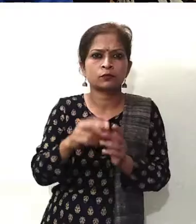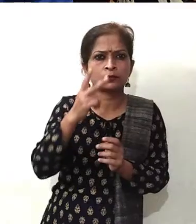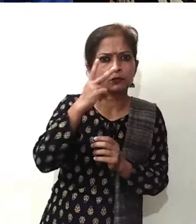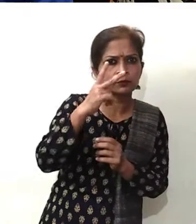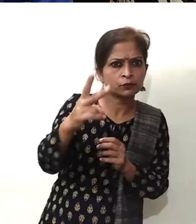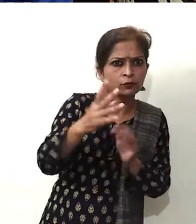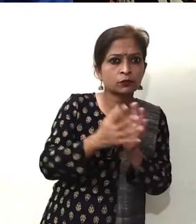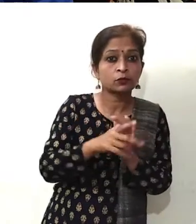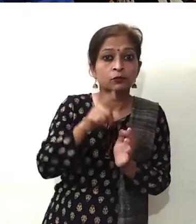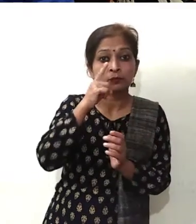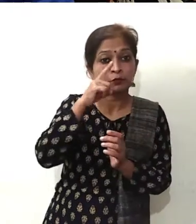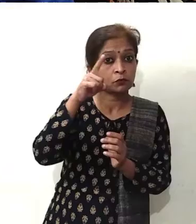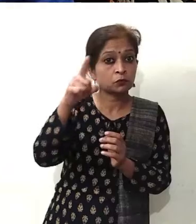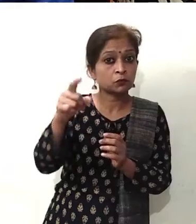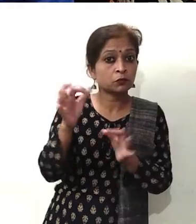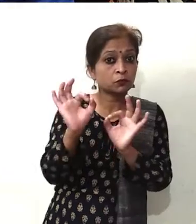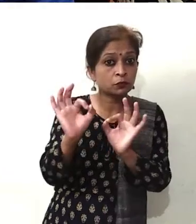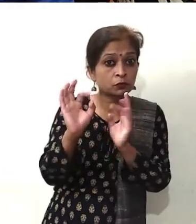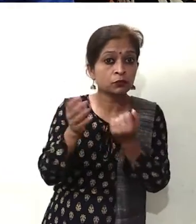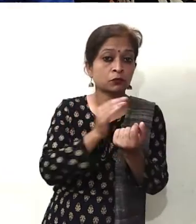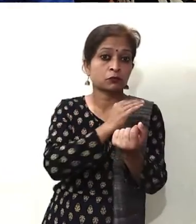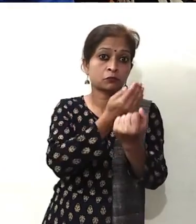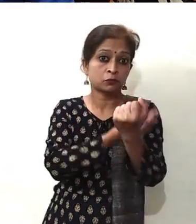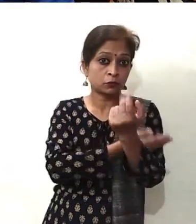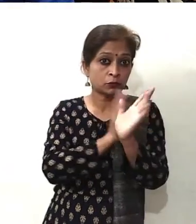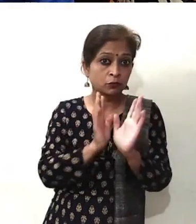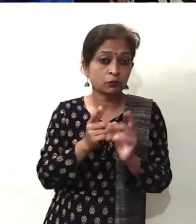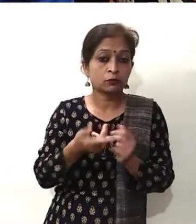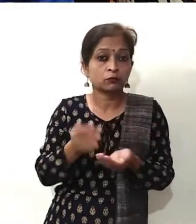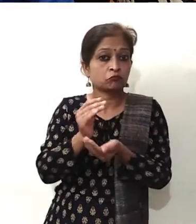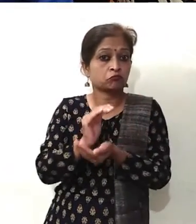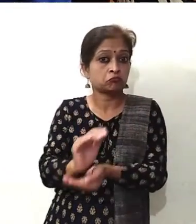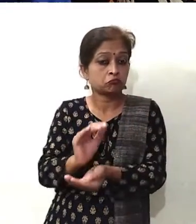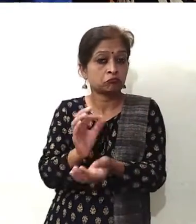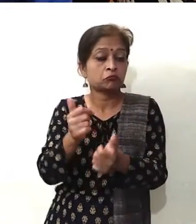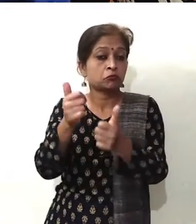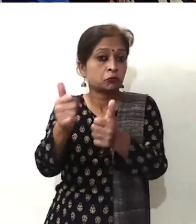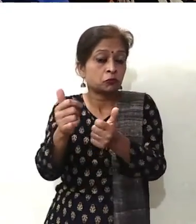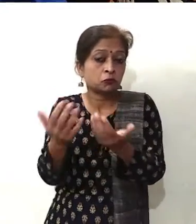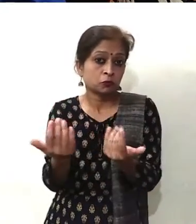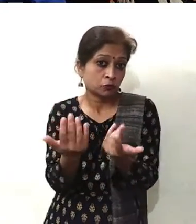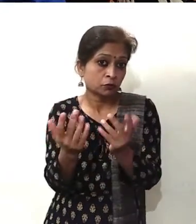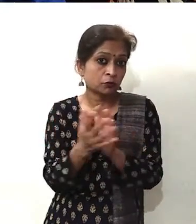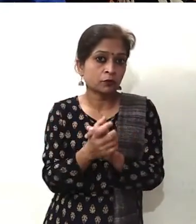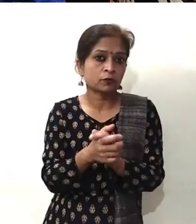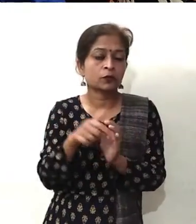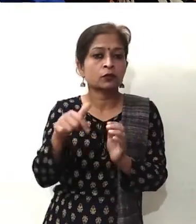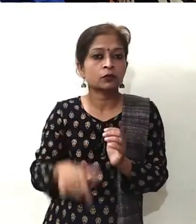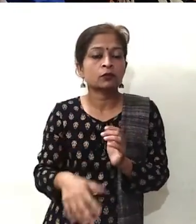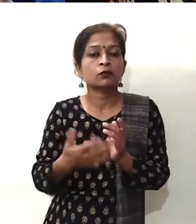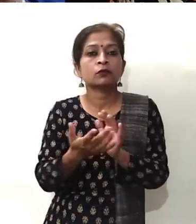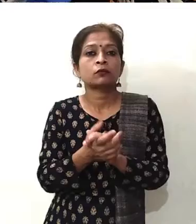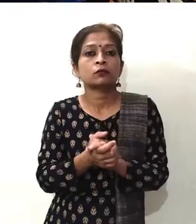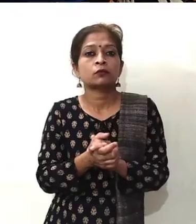है जी, एक अच्छे संतान को जन्म देने का। तो दोनों ने